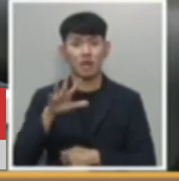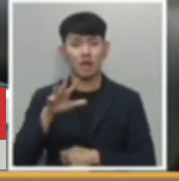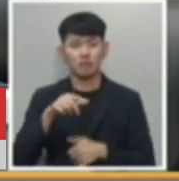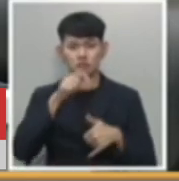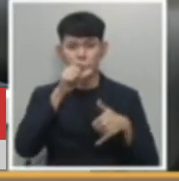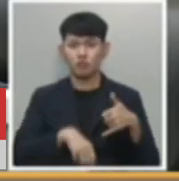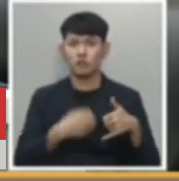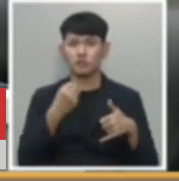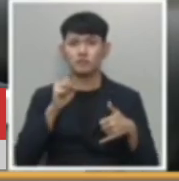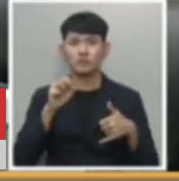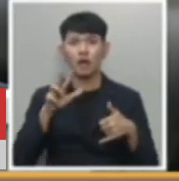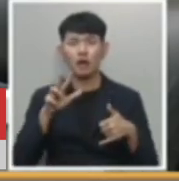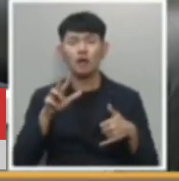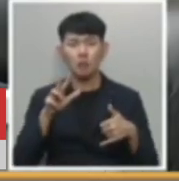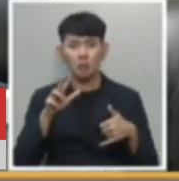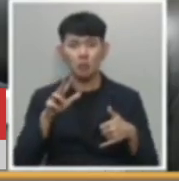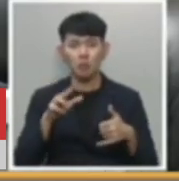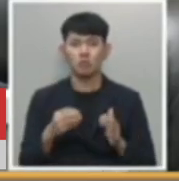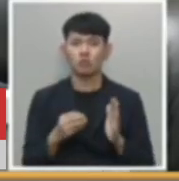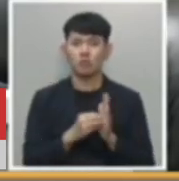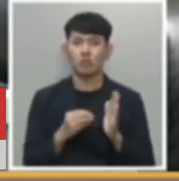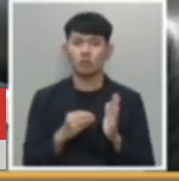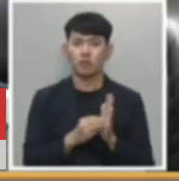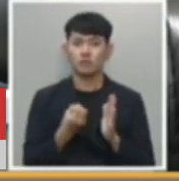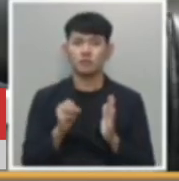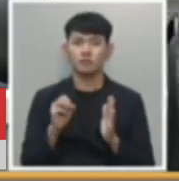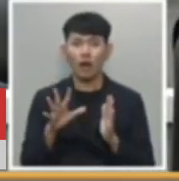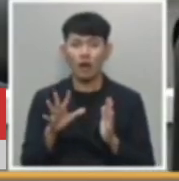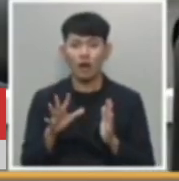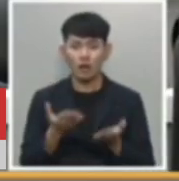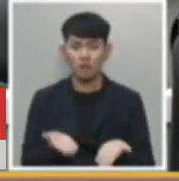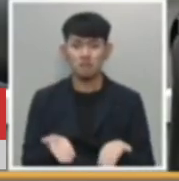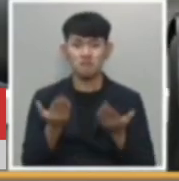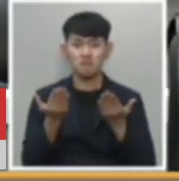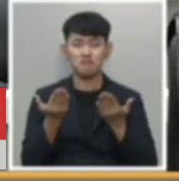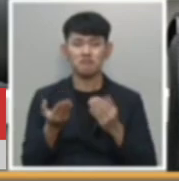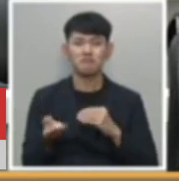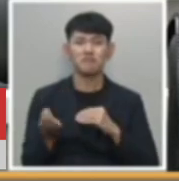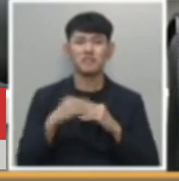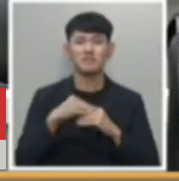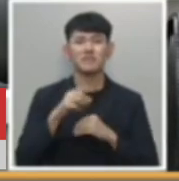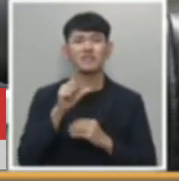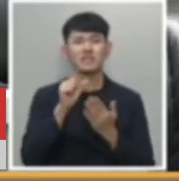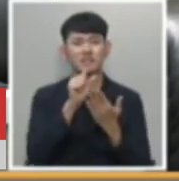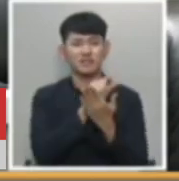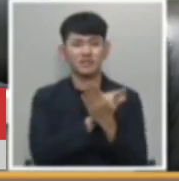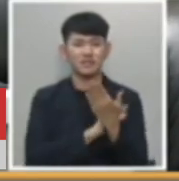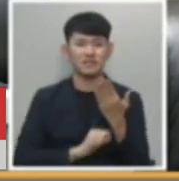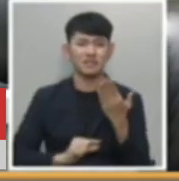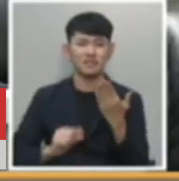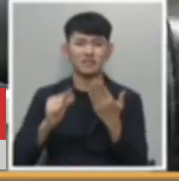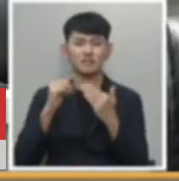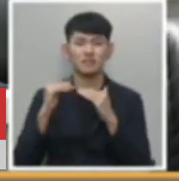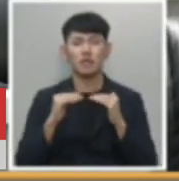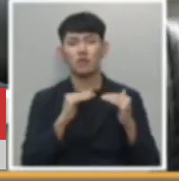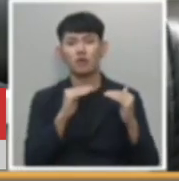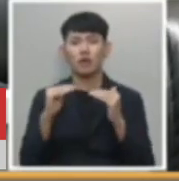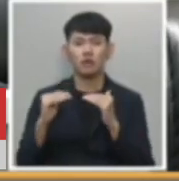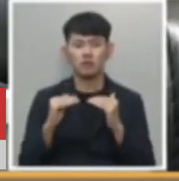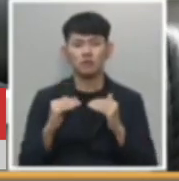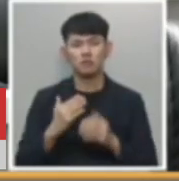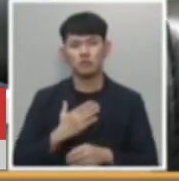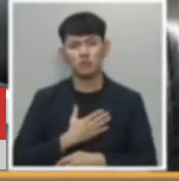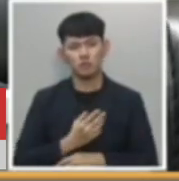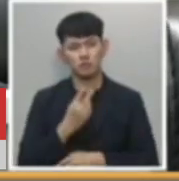13บาทต่อวันกรุงเทพและปริมณฑลได้15บาทแล้วก็มาขึ้นเป็น20บาทในปี2556เท่ากันฉะนั้นในการ